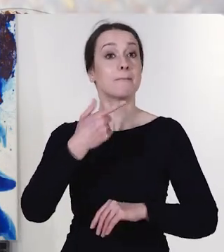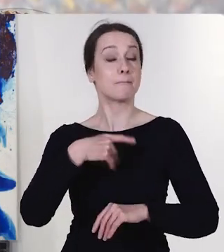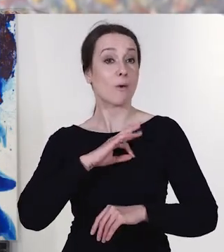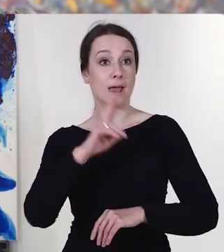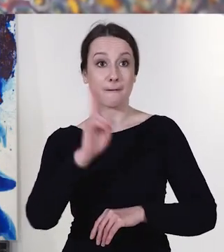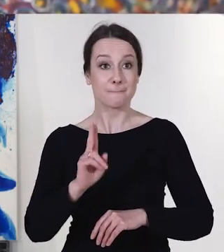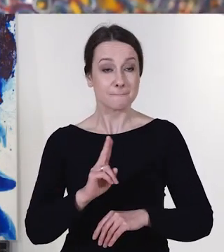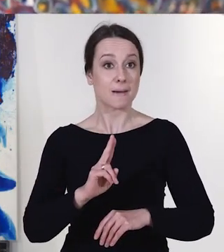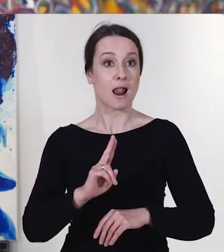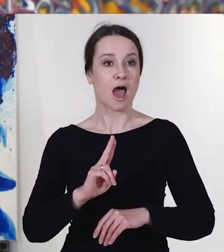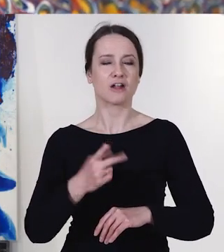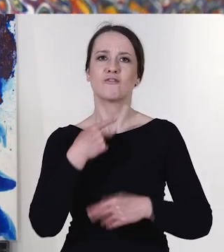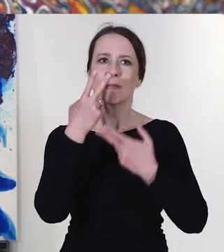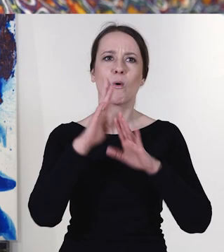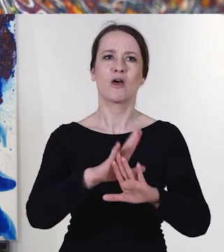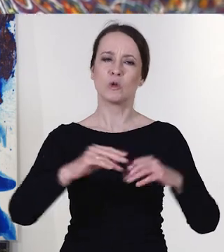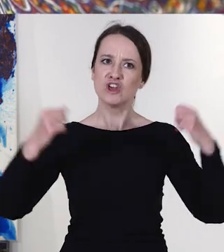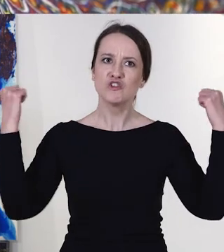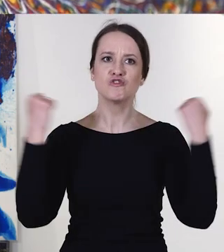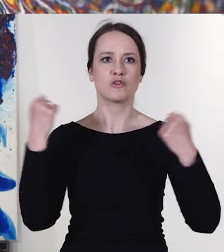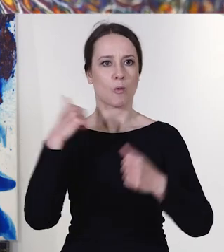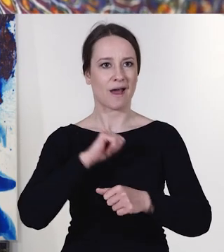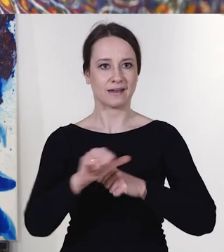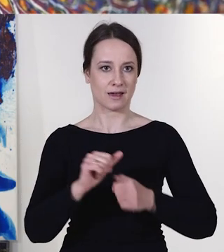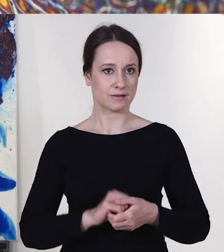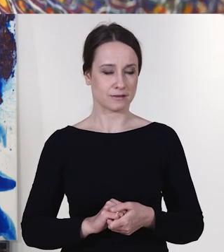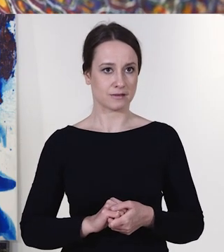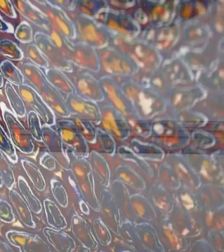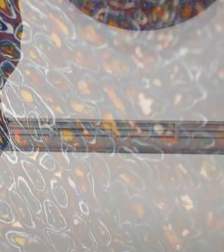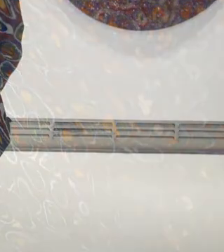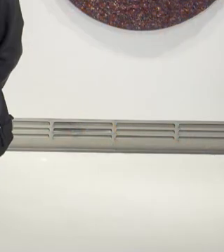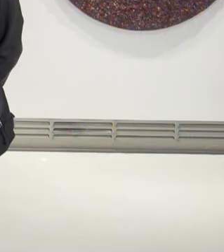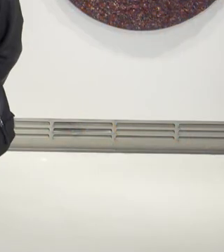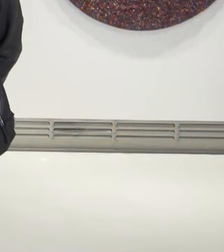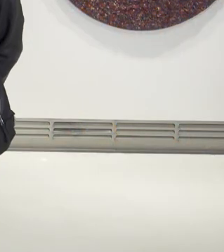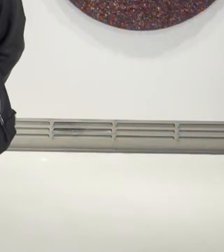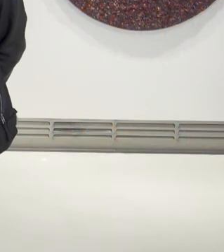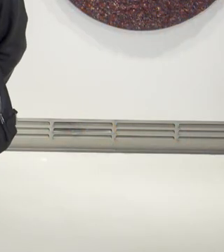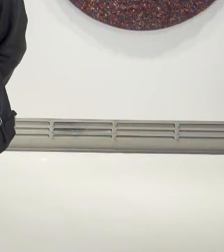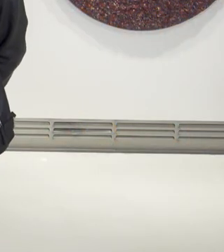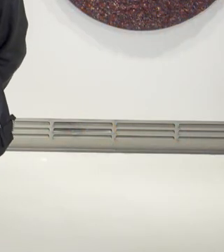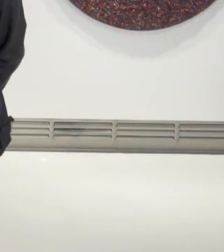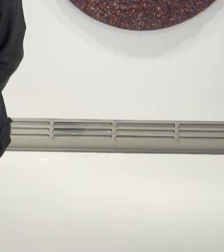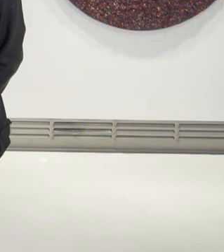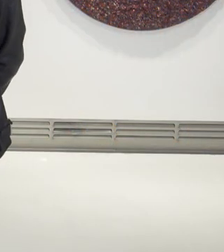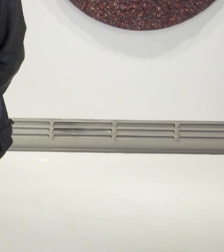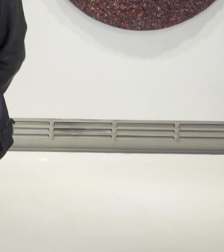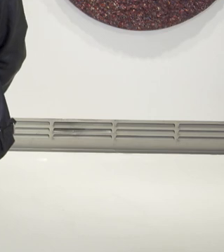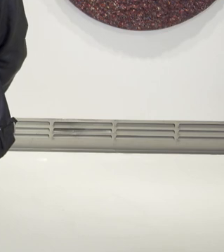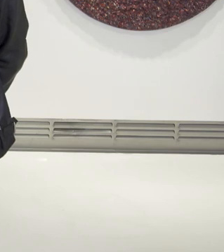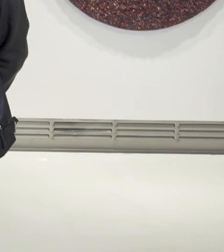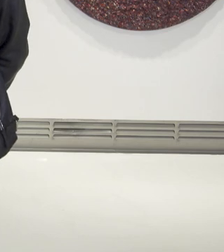ma tą siłę która w jakiś sposób samoistny je napędza powodując